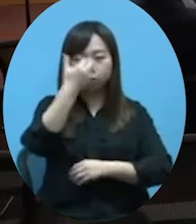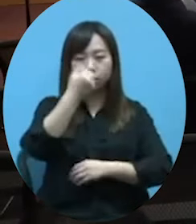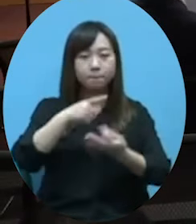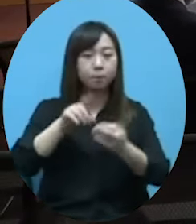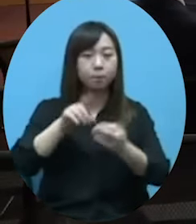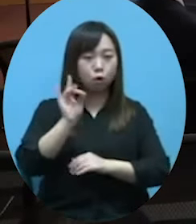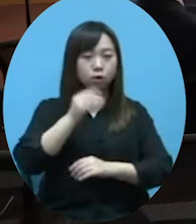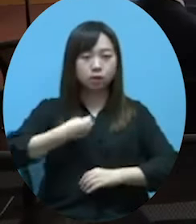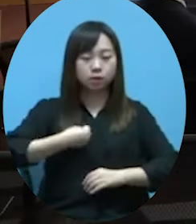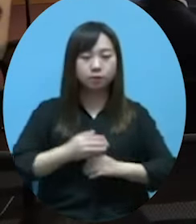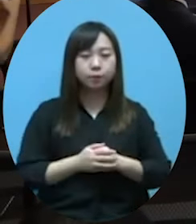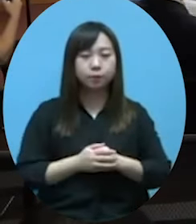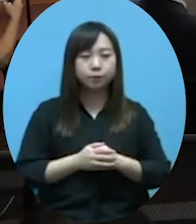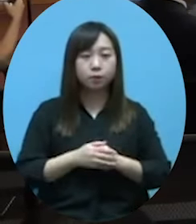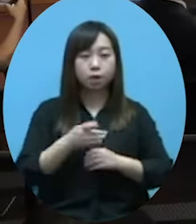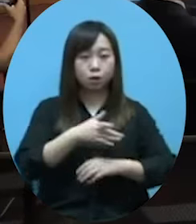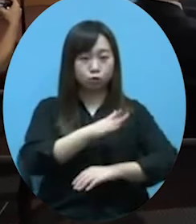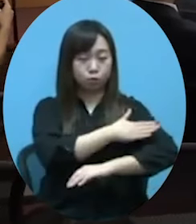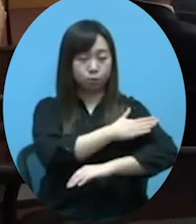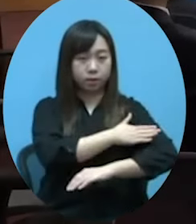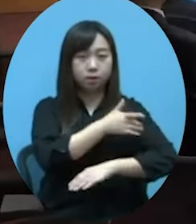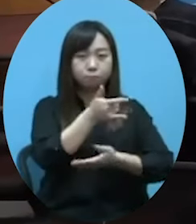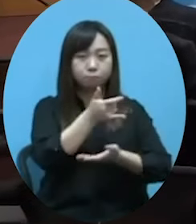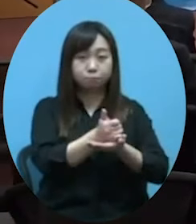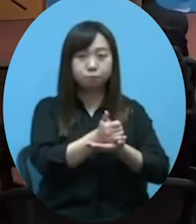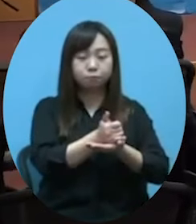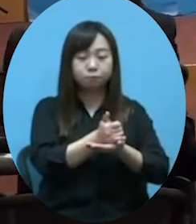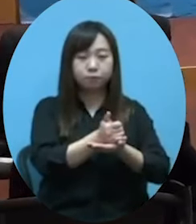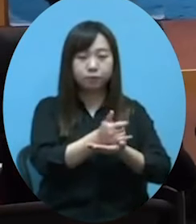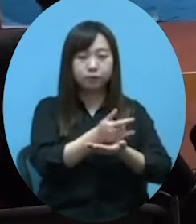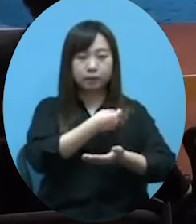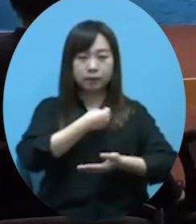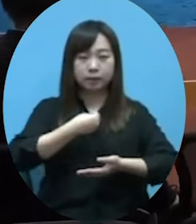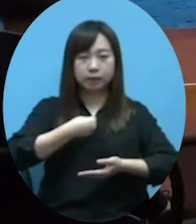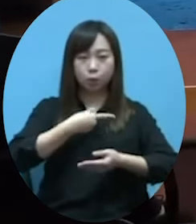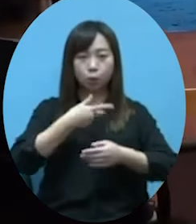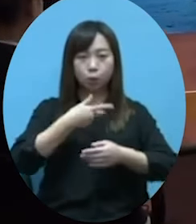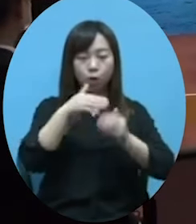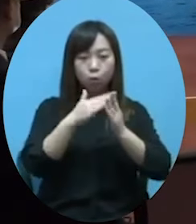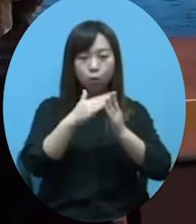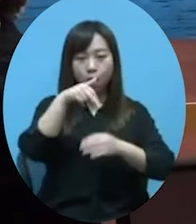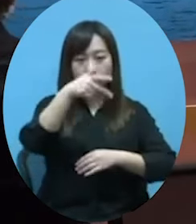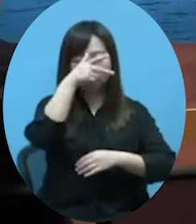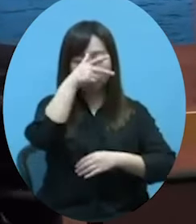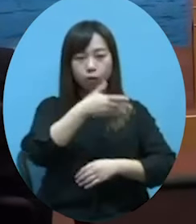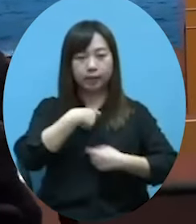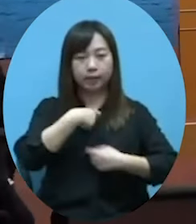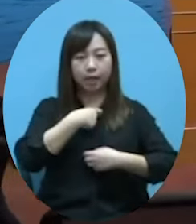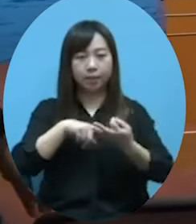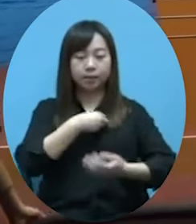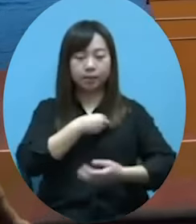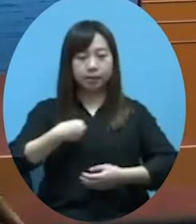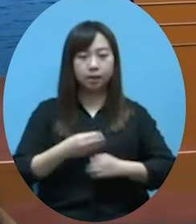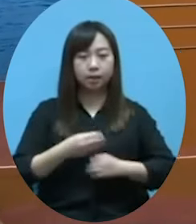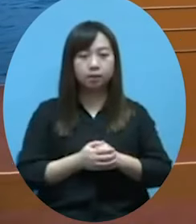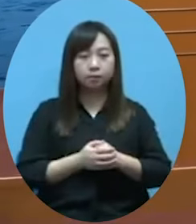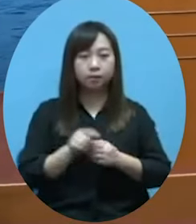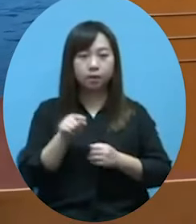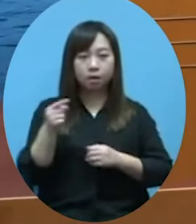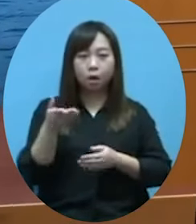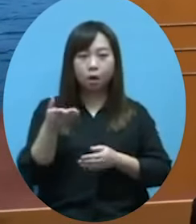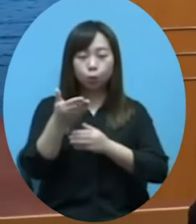竹君醫生張醫生的左邊就是醫管局總行政經理余偉寧醫生右邊就是